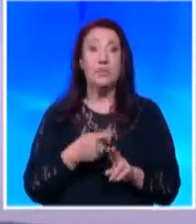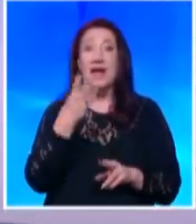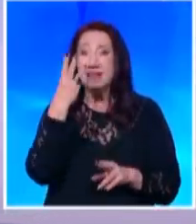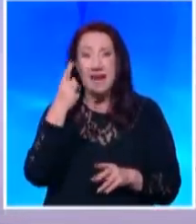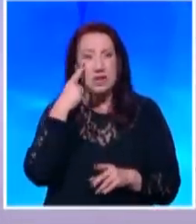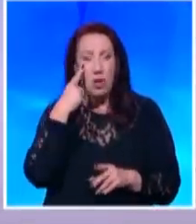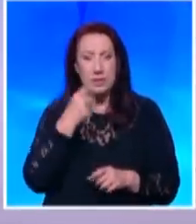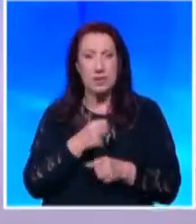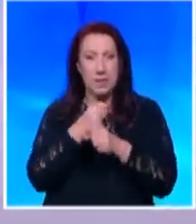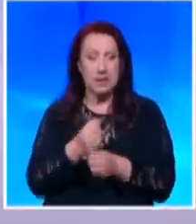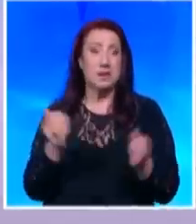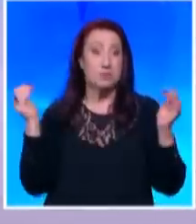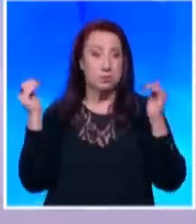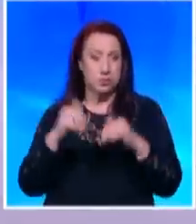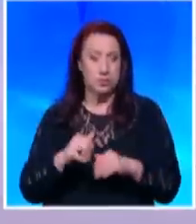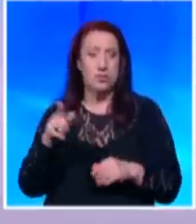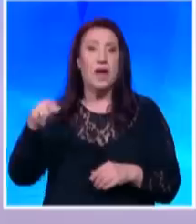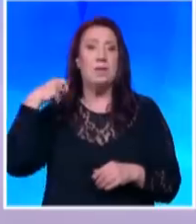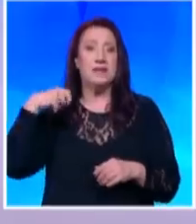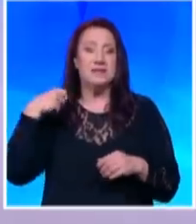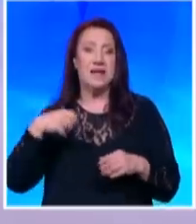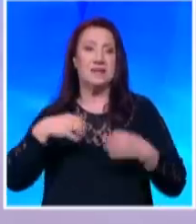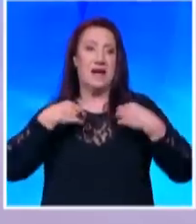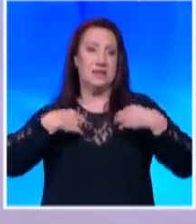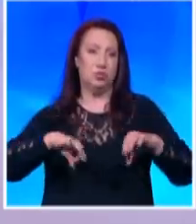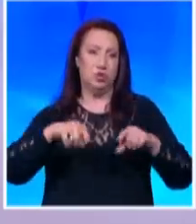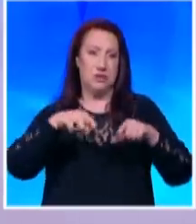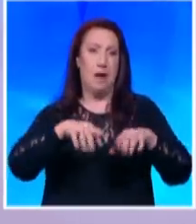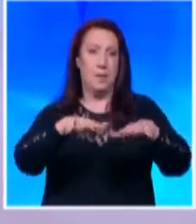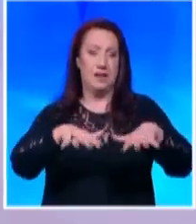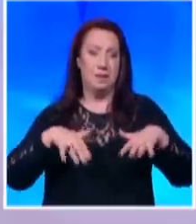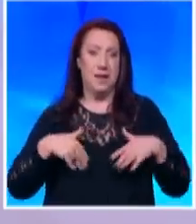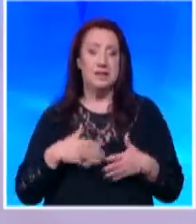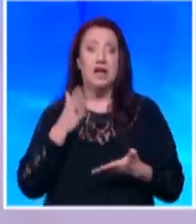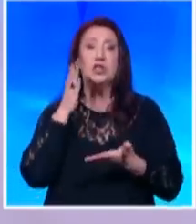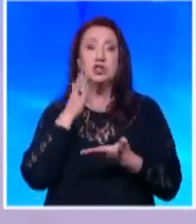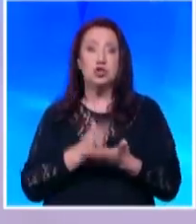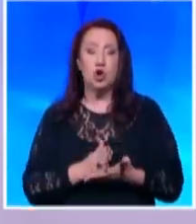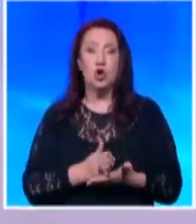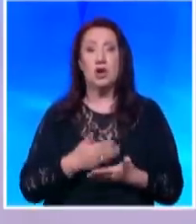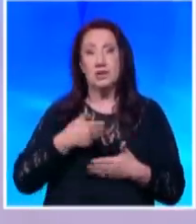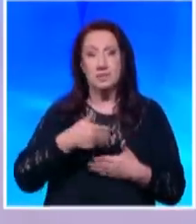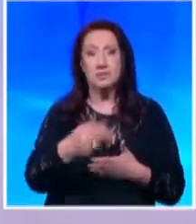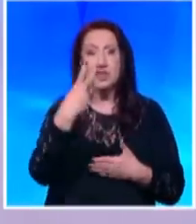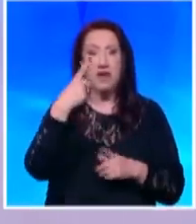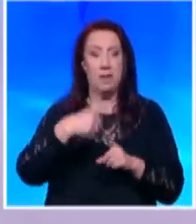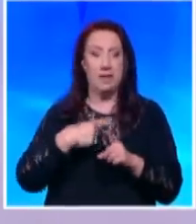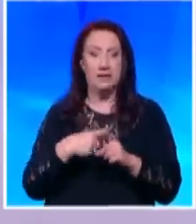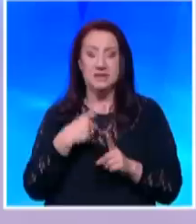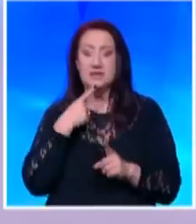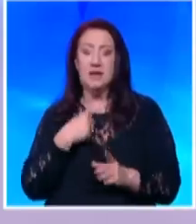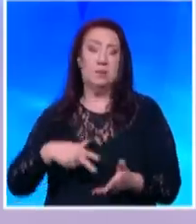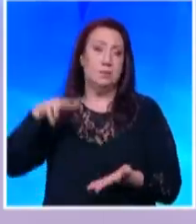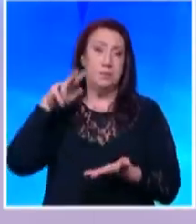49-ят парламент и в срок до 2 месеца назначава нови 6-ти предсрочни парламентарни избори. Ако